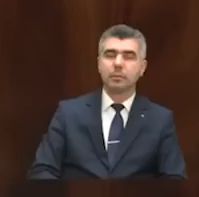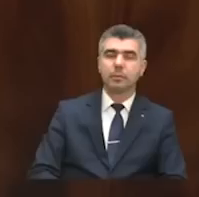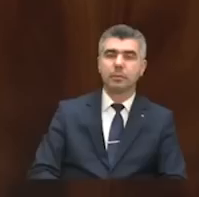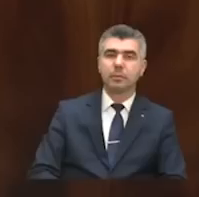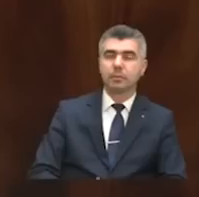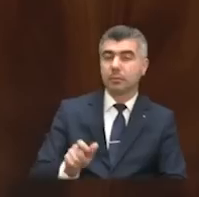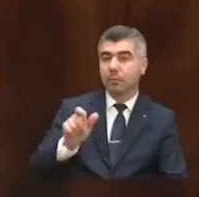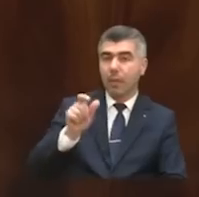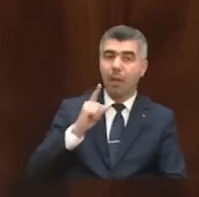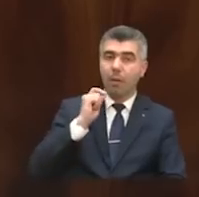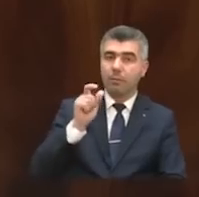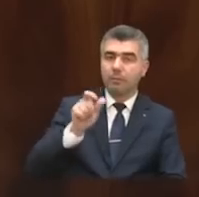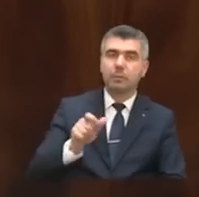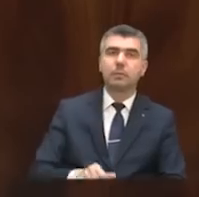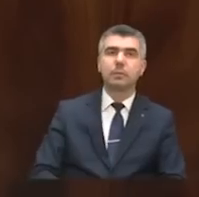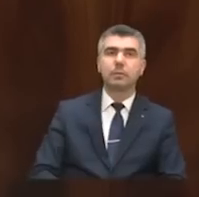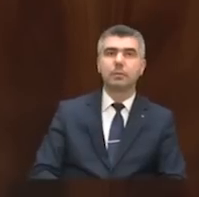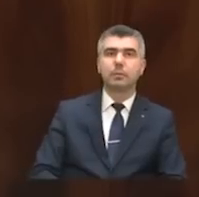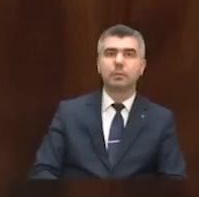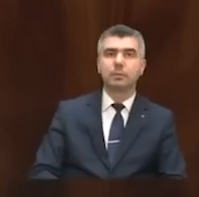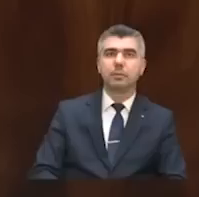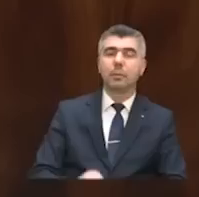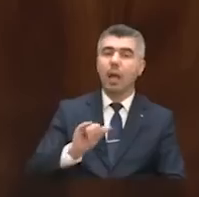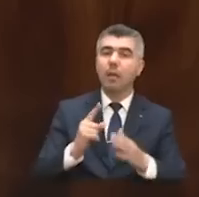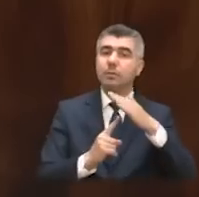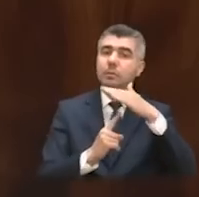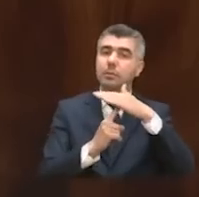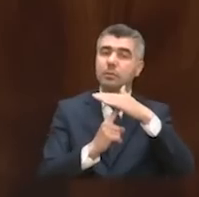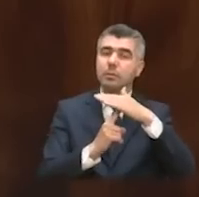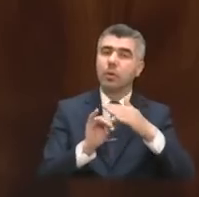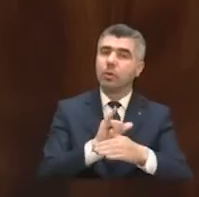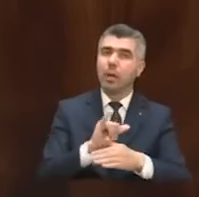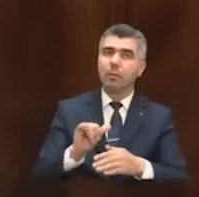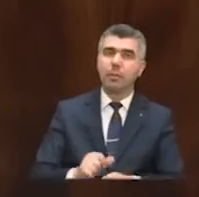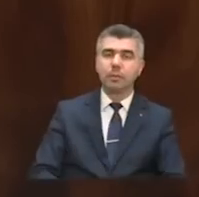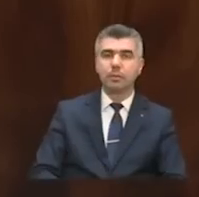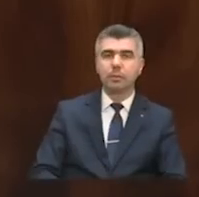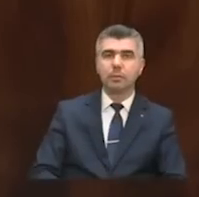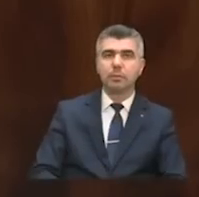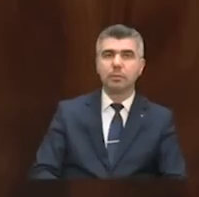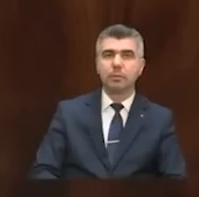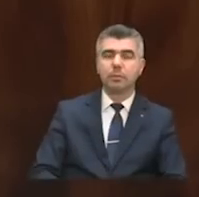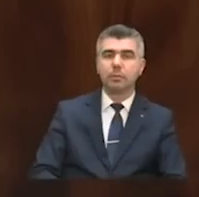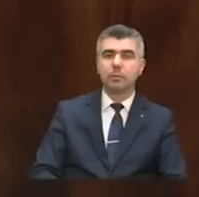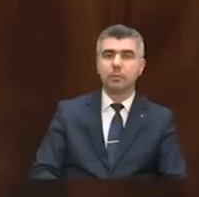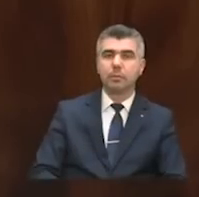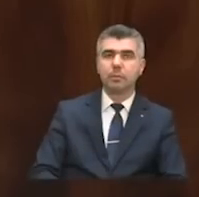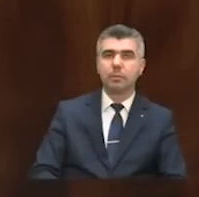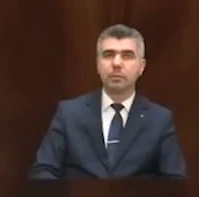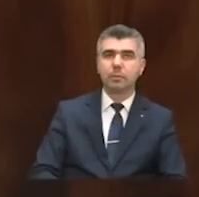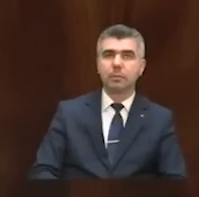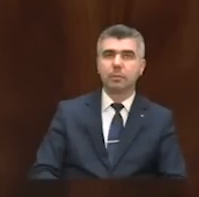سي إبراهيمي، سي إبراهيمي، علاش غادي نعطيك نقطة نظام؟ أنا ما كندخلش أنا وأنت في جدل. اسمح لي سي إبراهيمي، سي